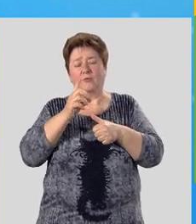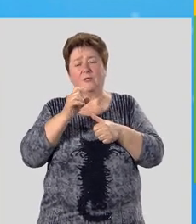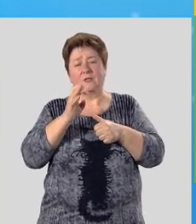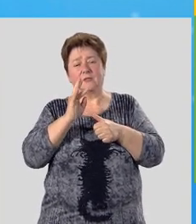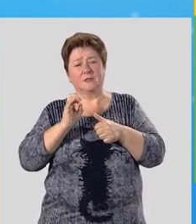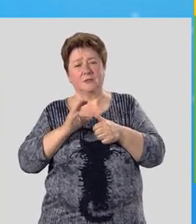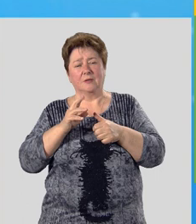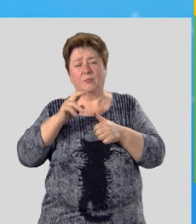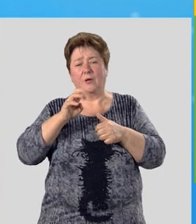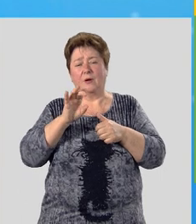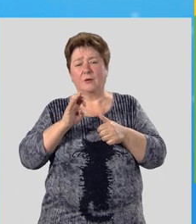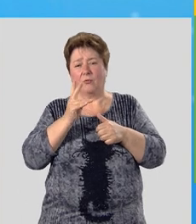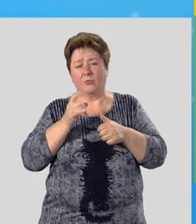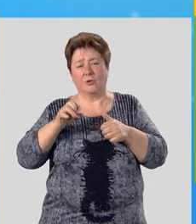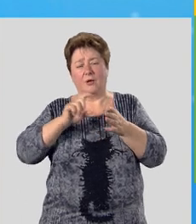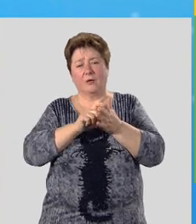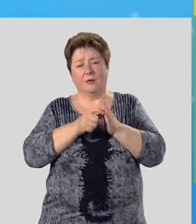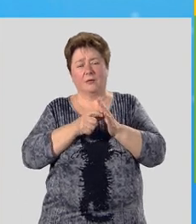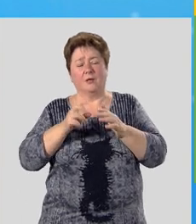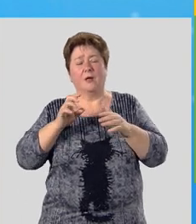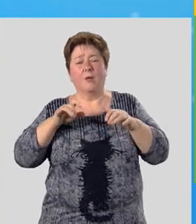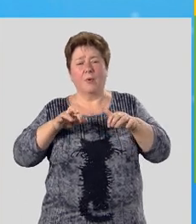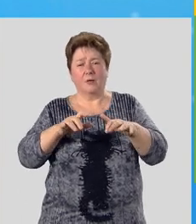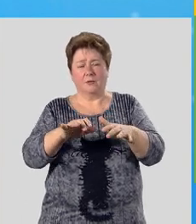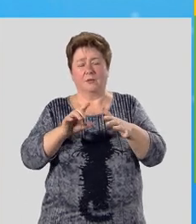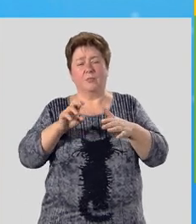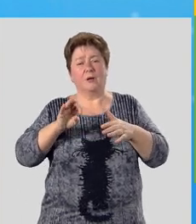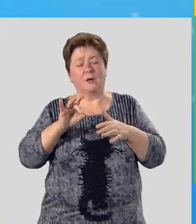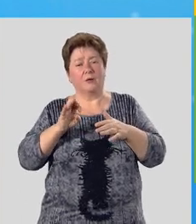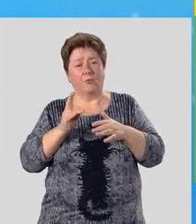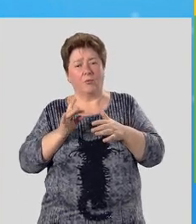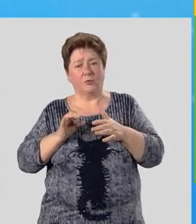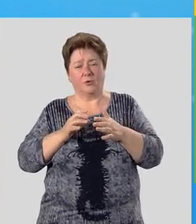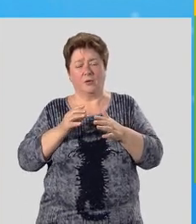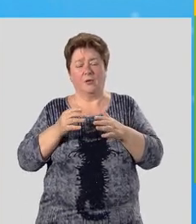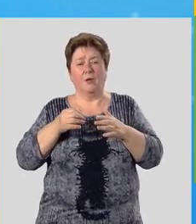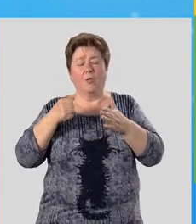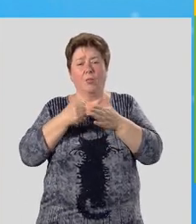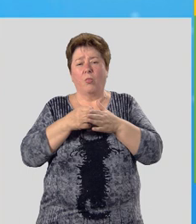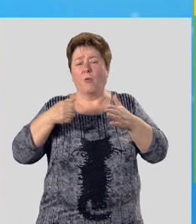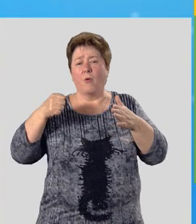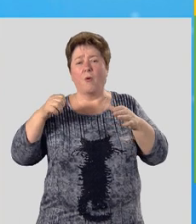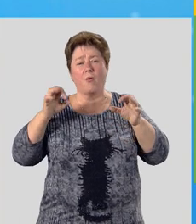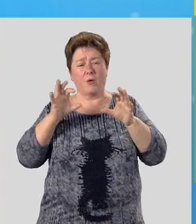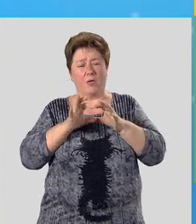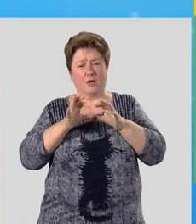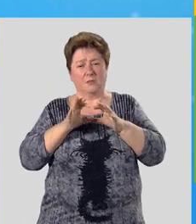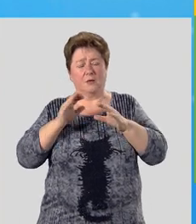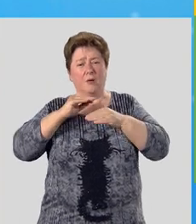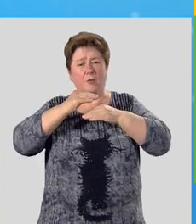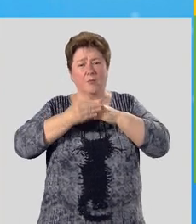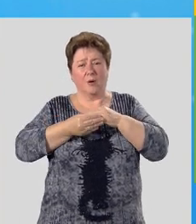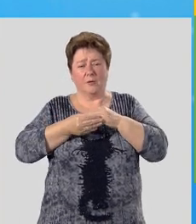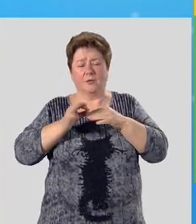Строение прокариотной клетки. Клетки бактерий прокариотные, то есть доядерные. Снаружи они